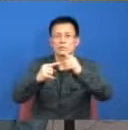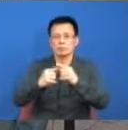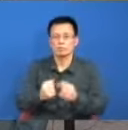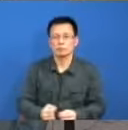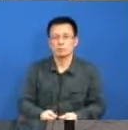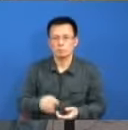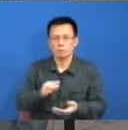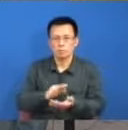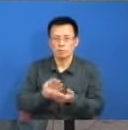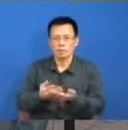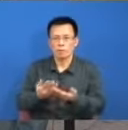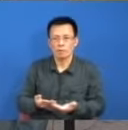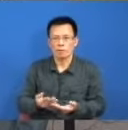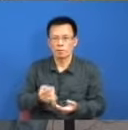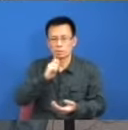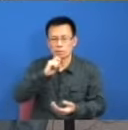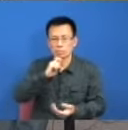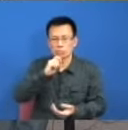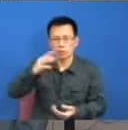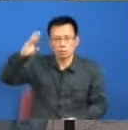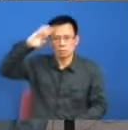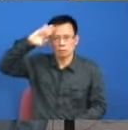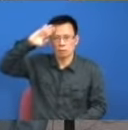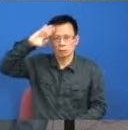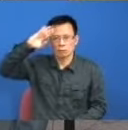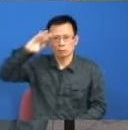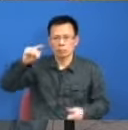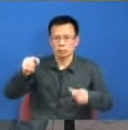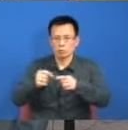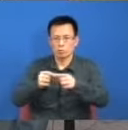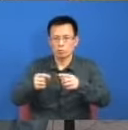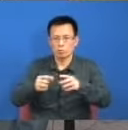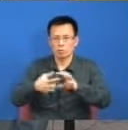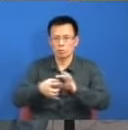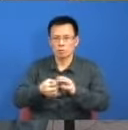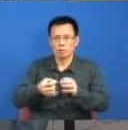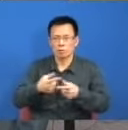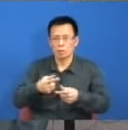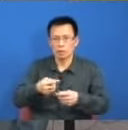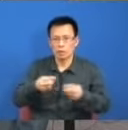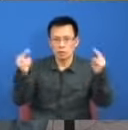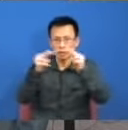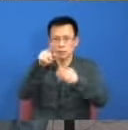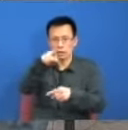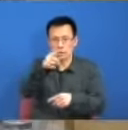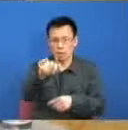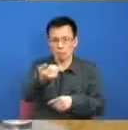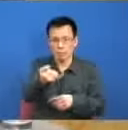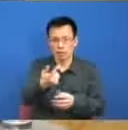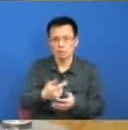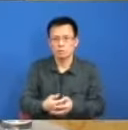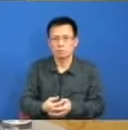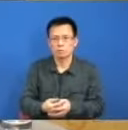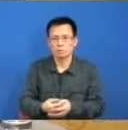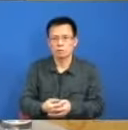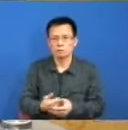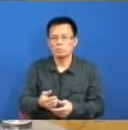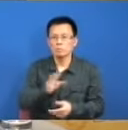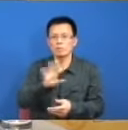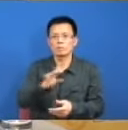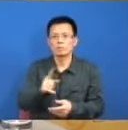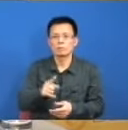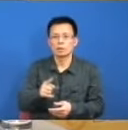超你同我講嘅時候話係有位警務警察公關係科人係認得你噶嘛？ 係啊，即係中區嘅警唔係警民關